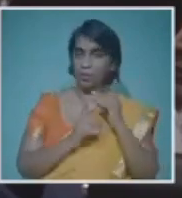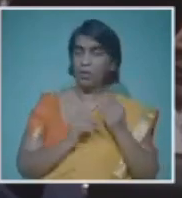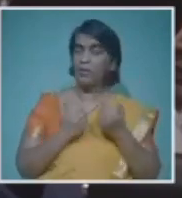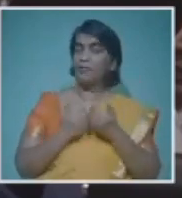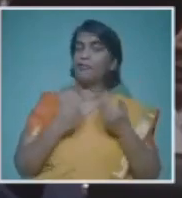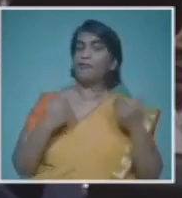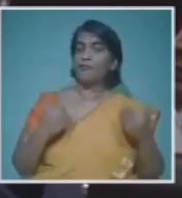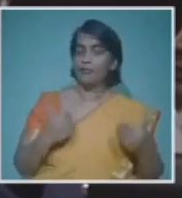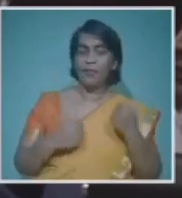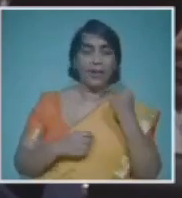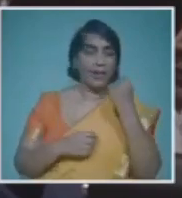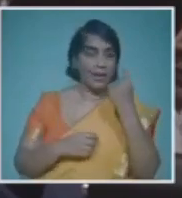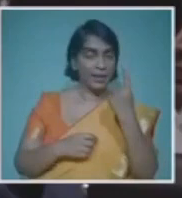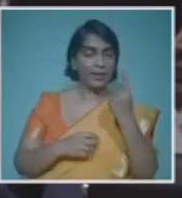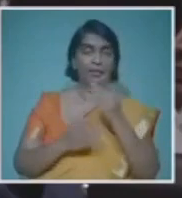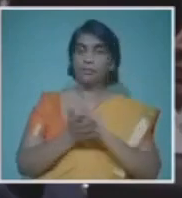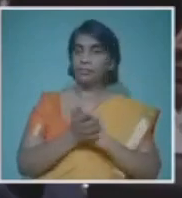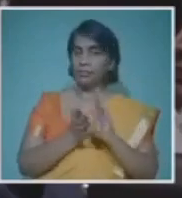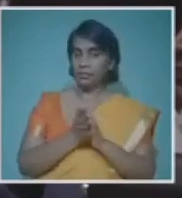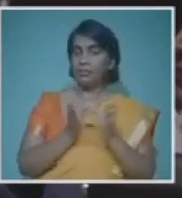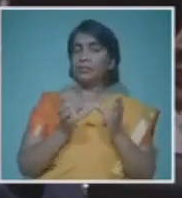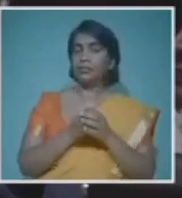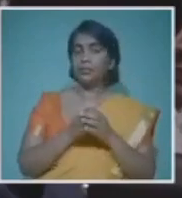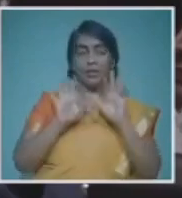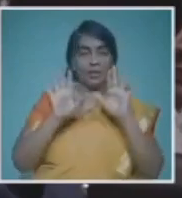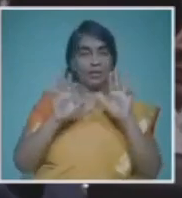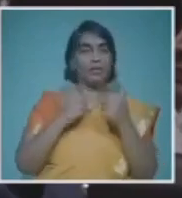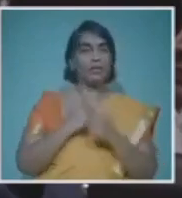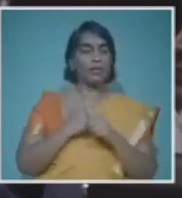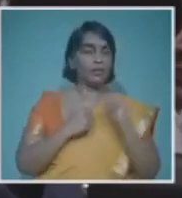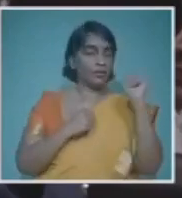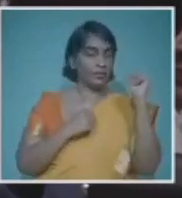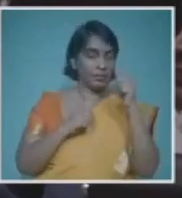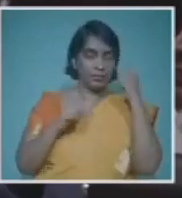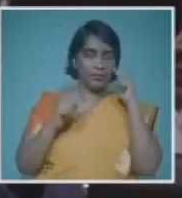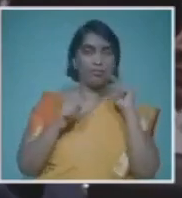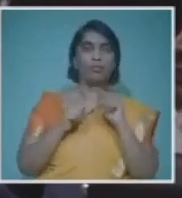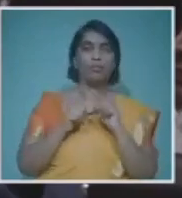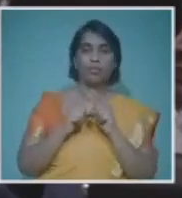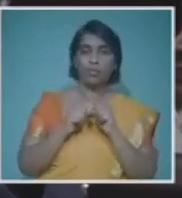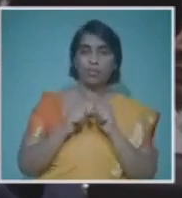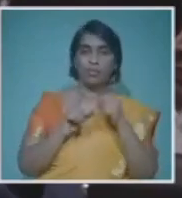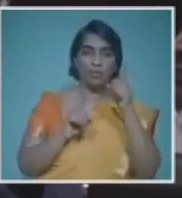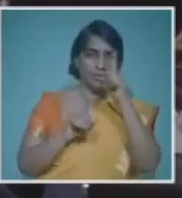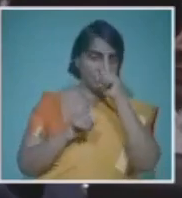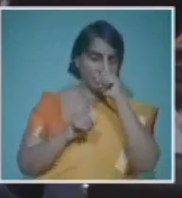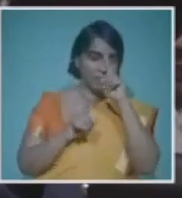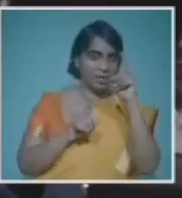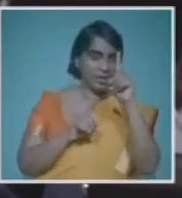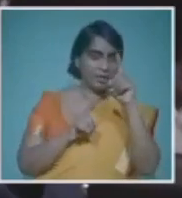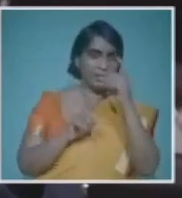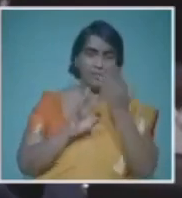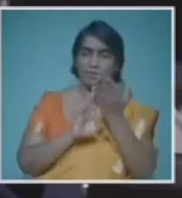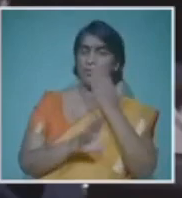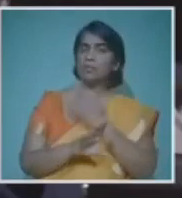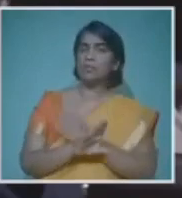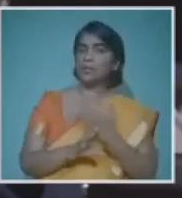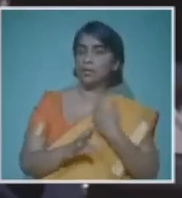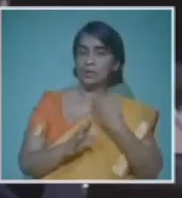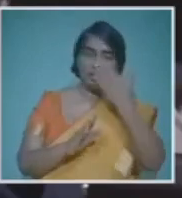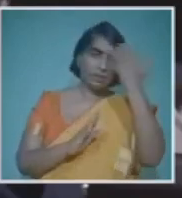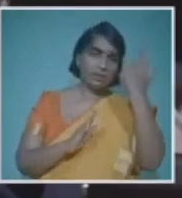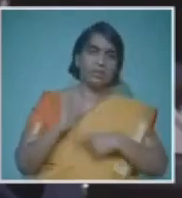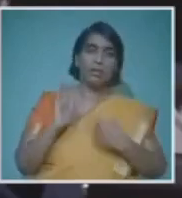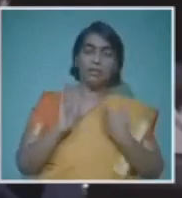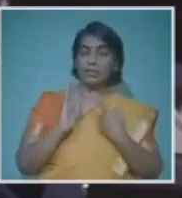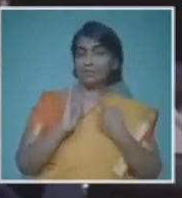වෙනමම ඒකක කාර්යසාධක බලකායල් 9ක් හදන්න එකේ පළවෙනි එක මීට මාසෙක එකහමාරකට විතර කලින් මම යාපනයේ